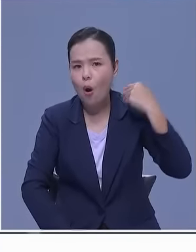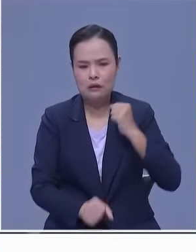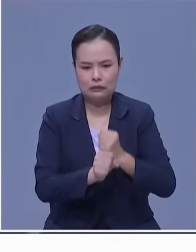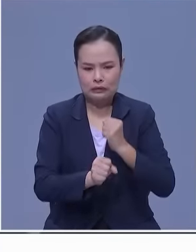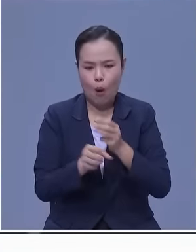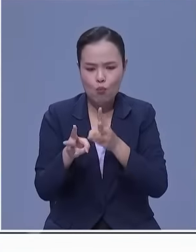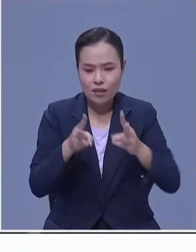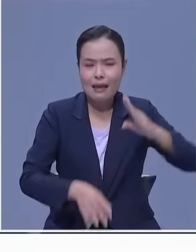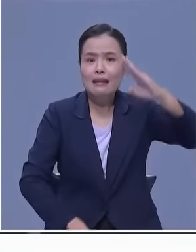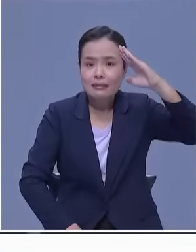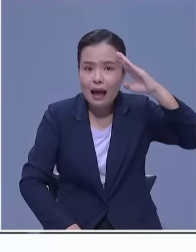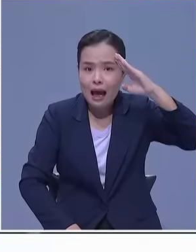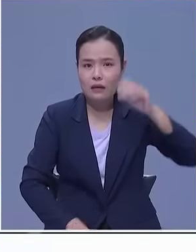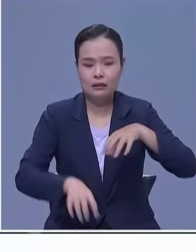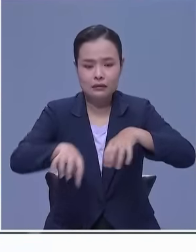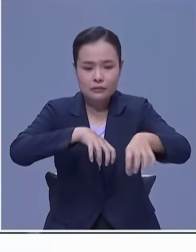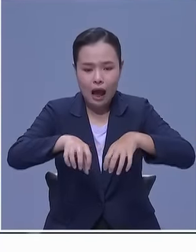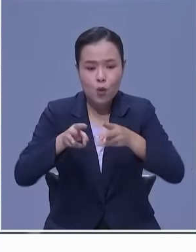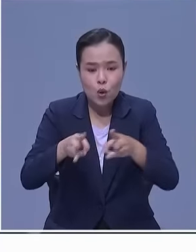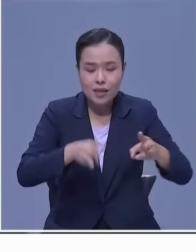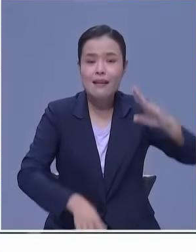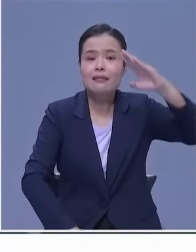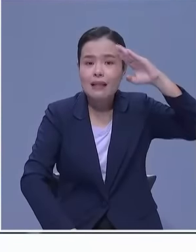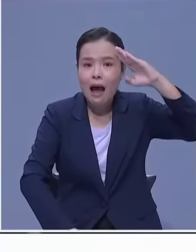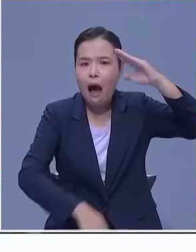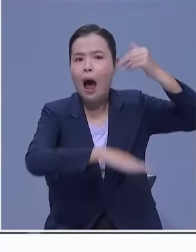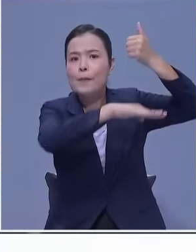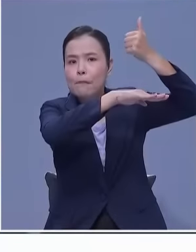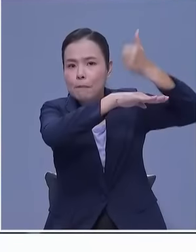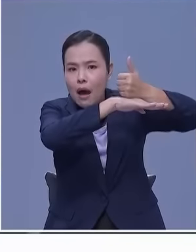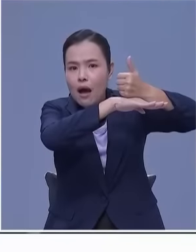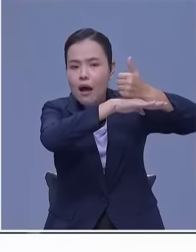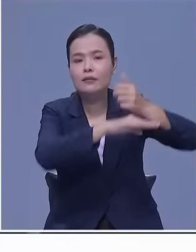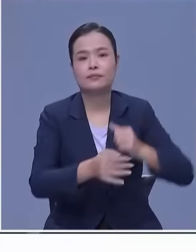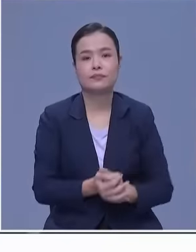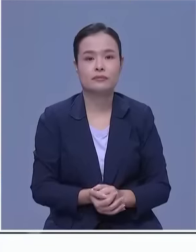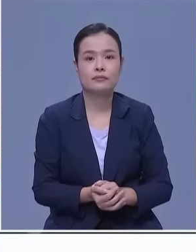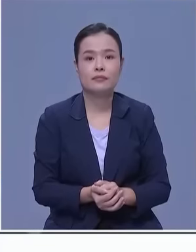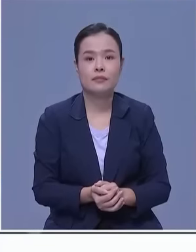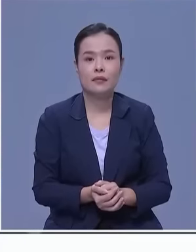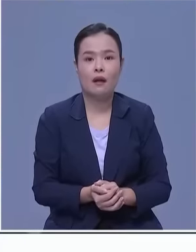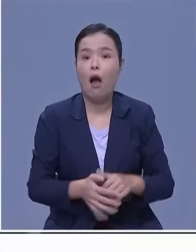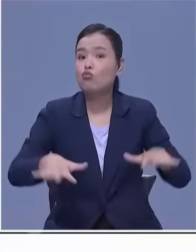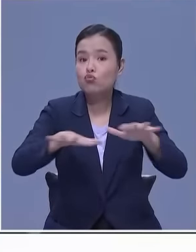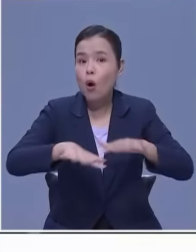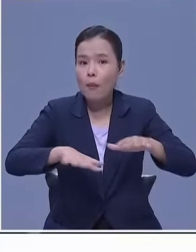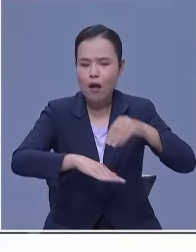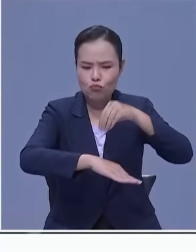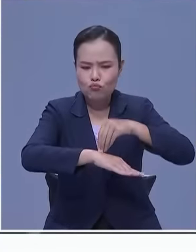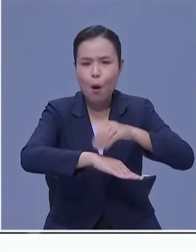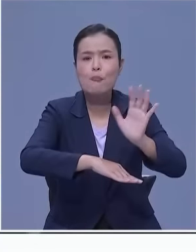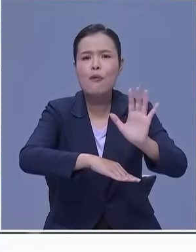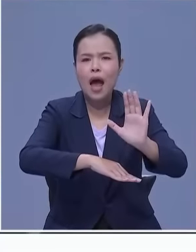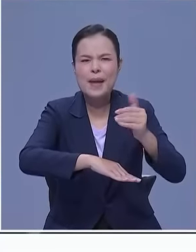ทหารบริหารพรรคแบบวิถีทางของทหาร เป็นผู้บังคับบัญชา ใช่ไหมถ้าพูดโดยทั่วไปคุณเอกบอกพูดโดยทั่วไปนะอาจจะไม่ได้หมายถึงลุงป้อม